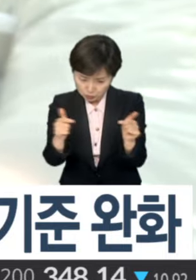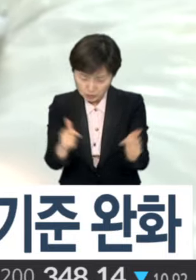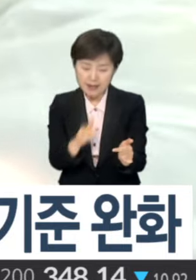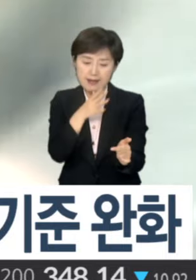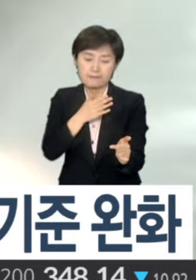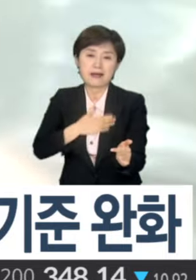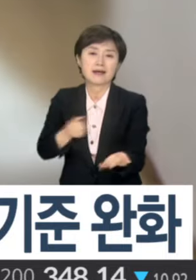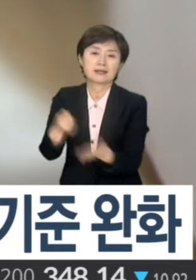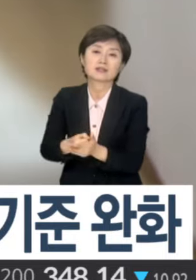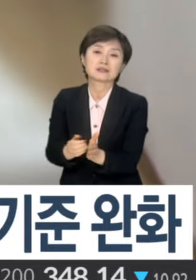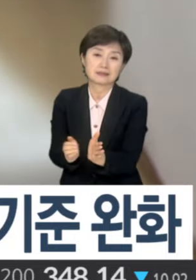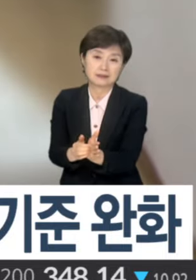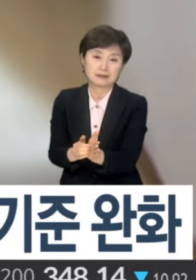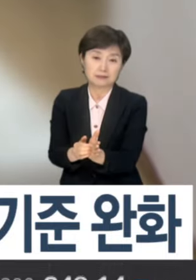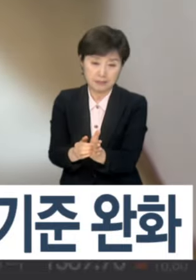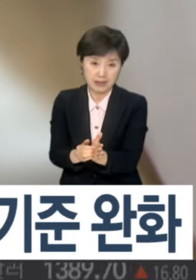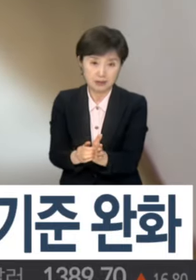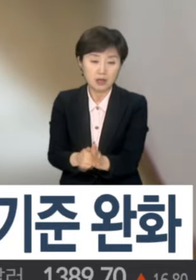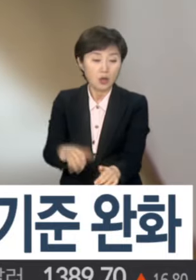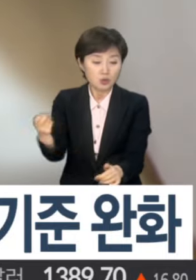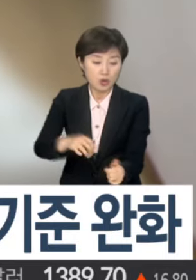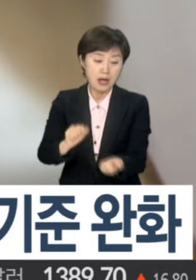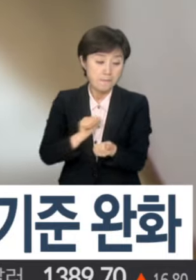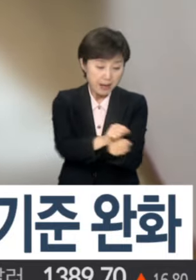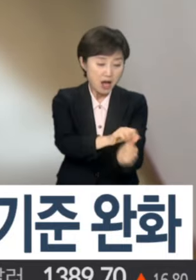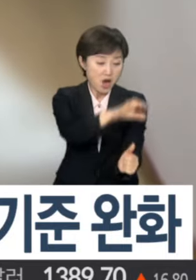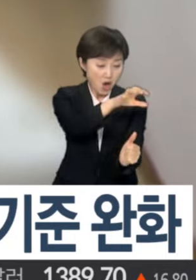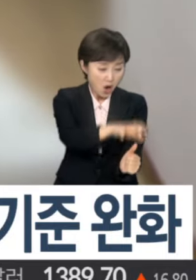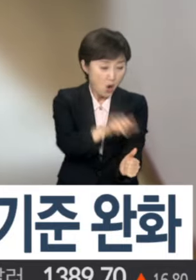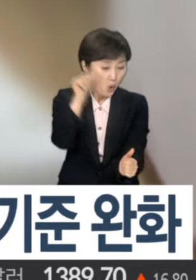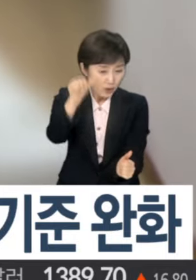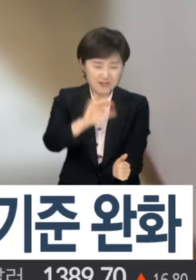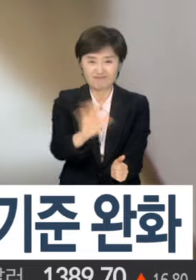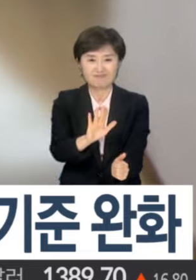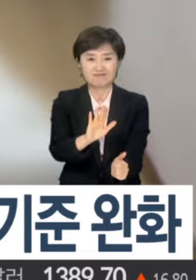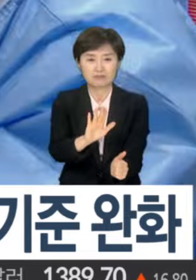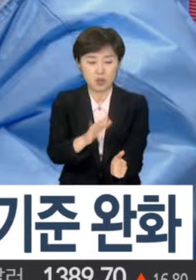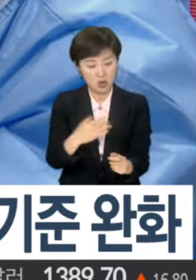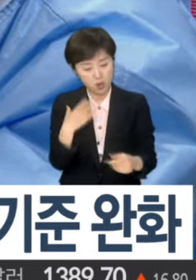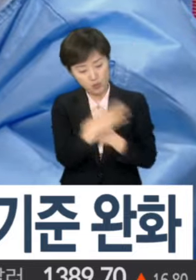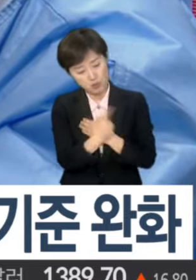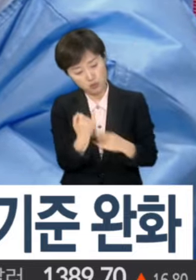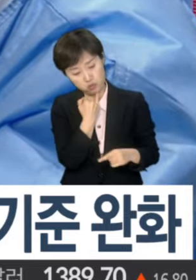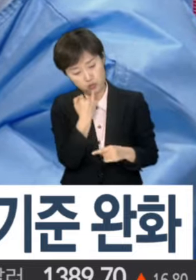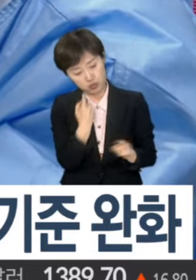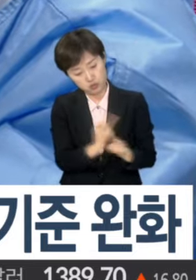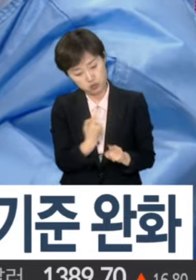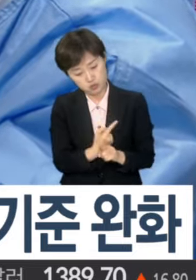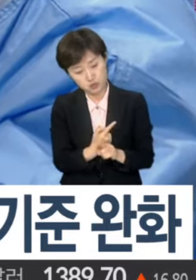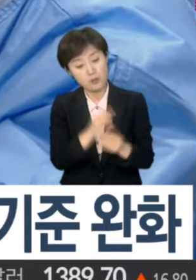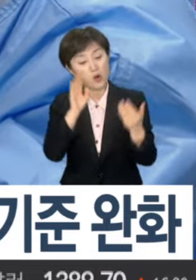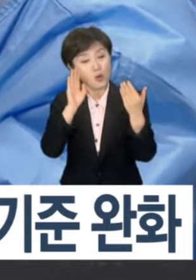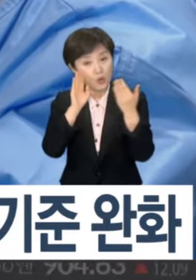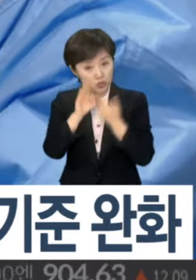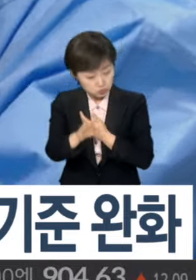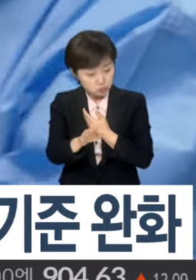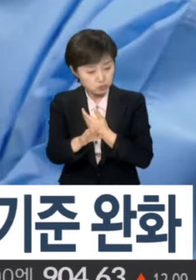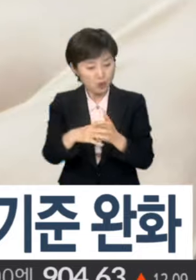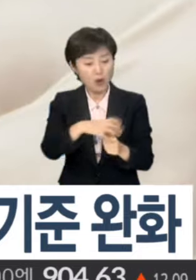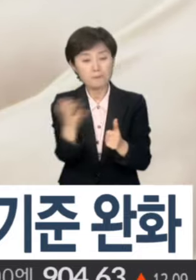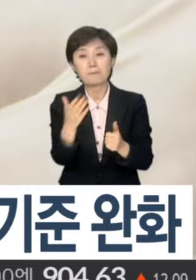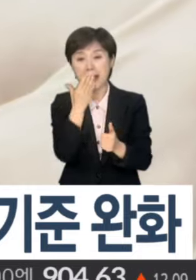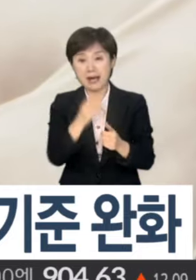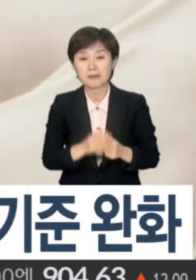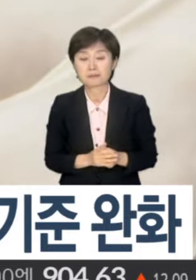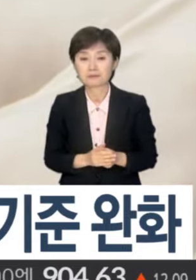밝혔습니다 이에 따라 경리 권고 기준은 현행 5일에서 주요 증상이 호전된 후 24시간이 지날 때까지로